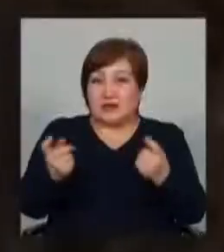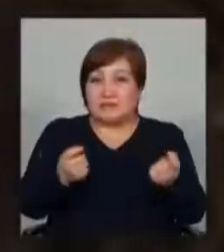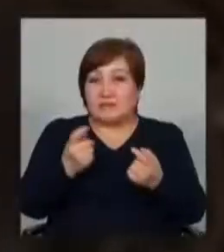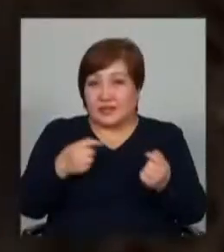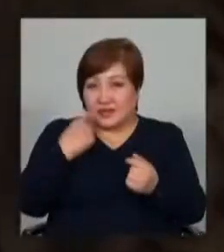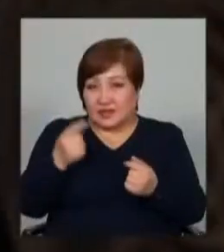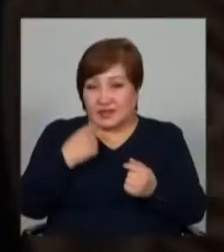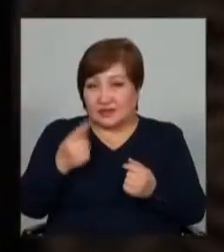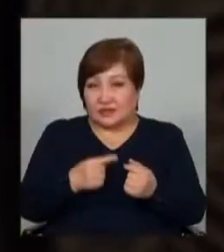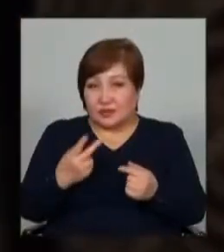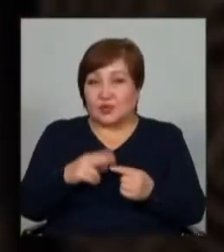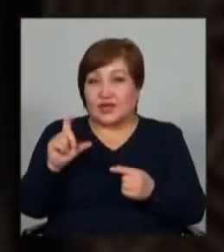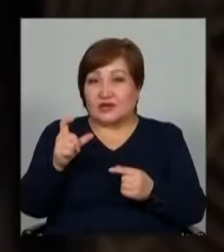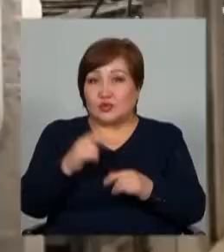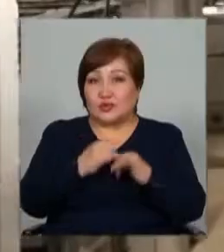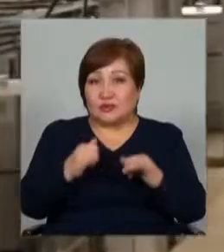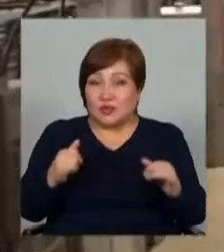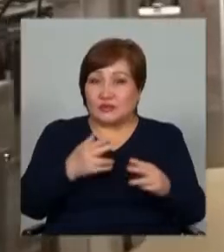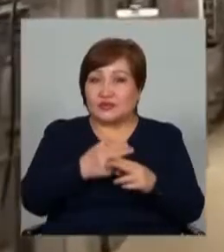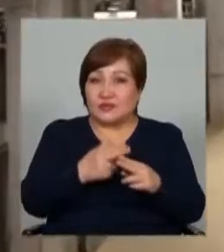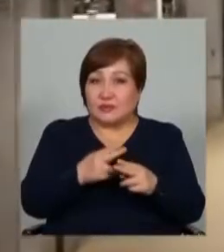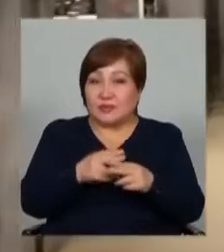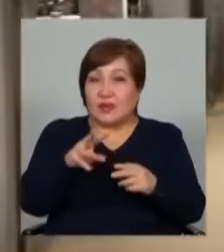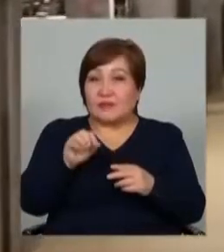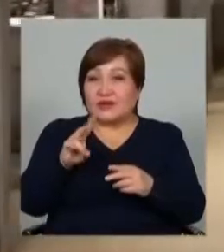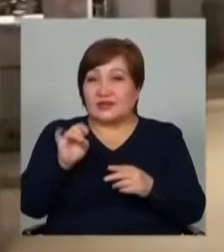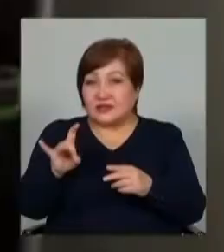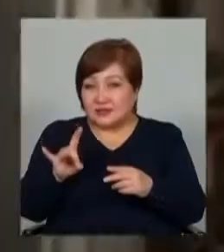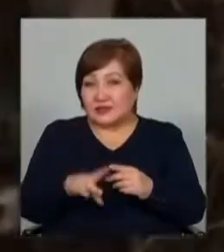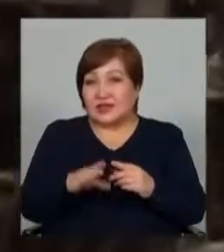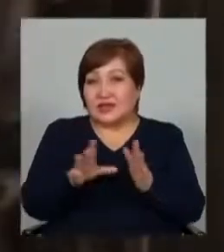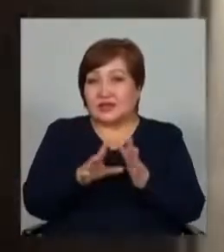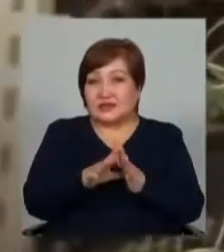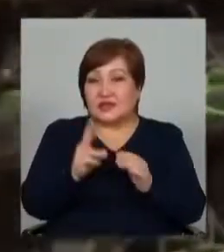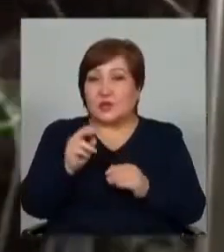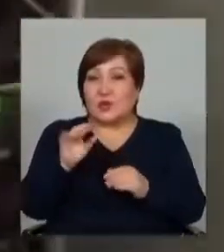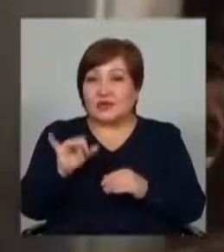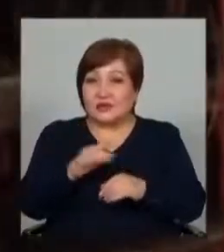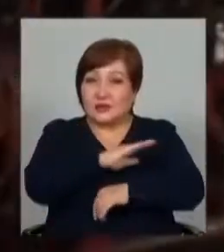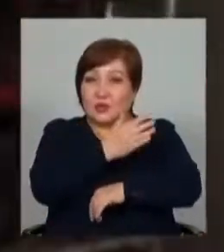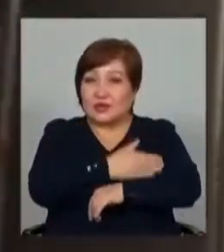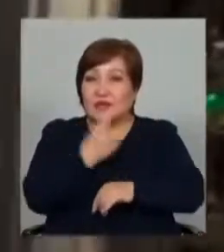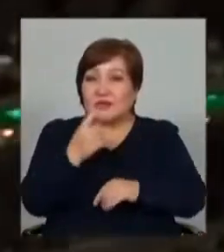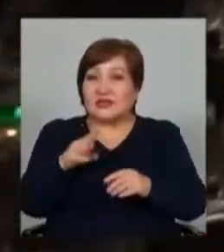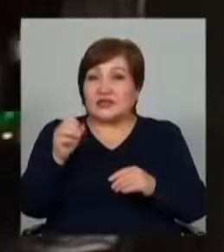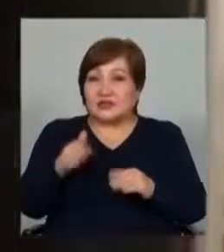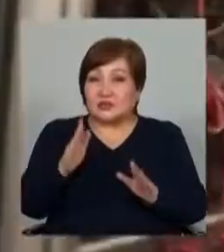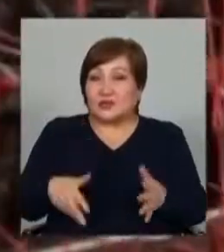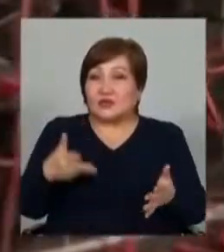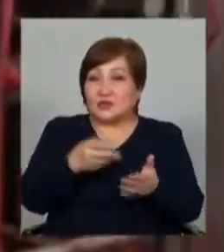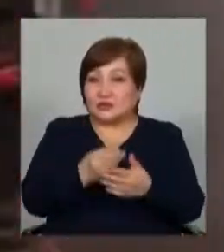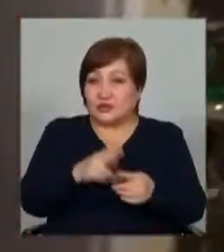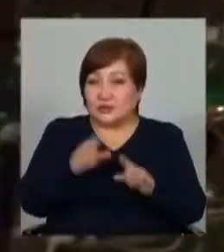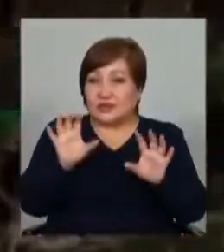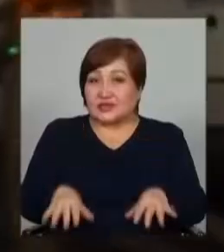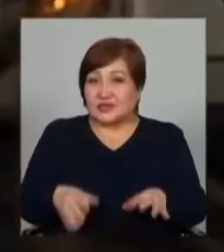бұл экономиканың дамуын тежейді. Себебі майнерлер электр қуатының әр киловатына 1 теңге ғана төлейді екен. Сондықтан президент қаржы